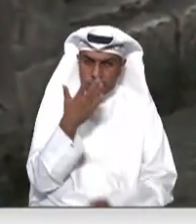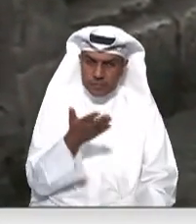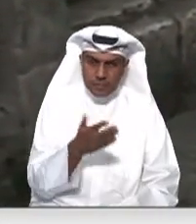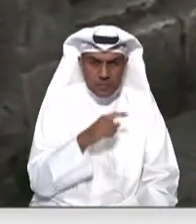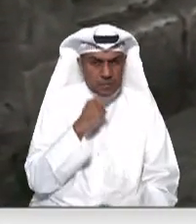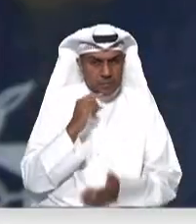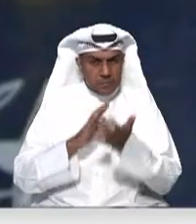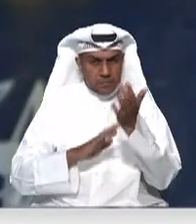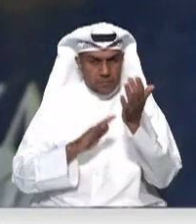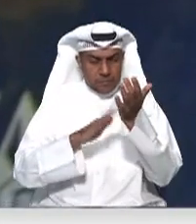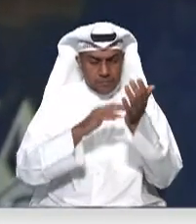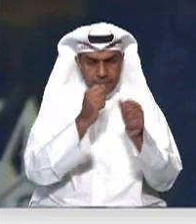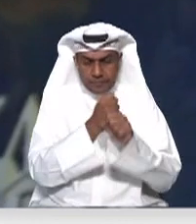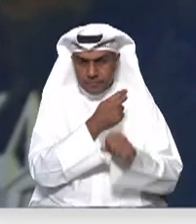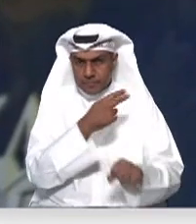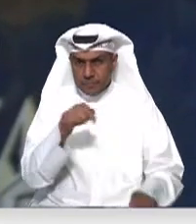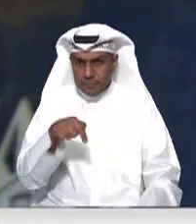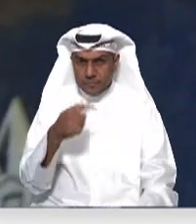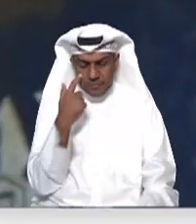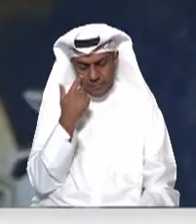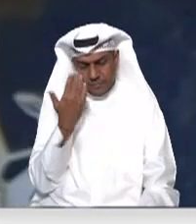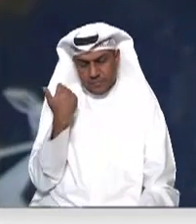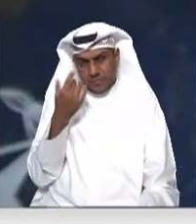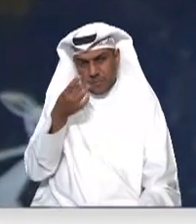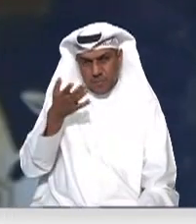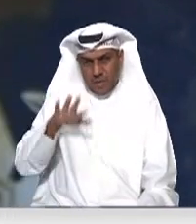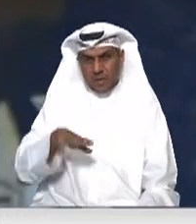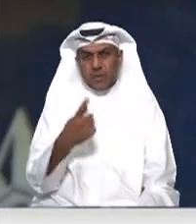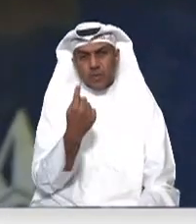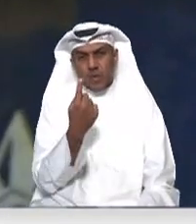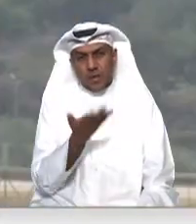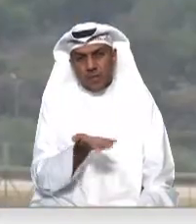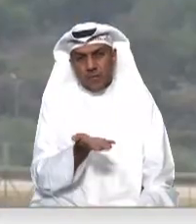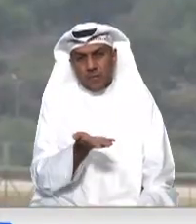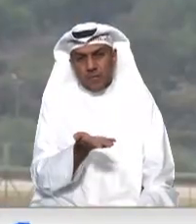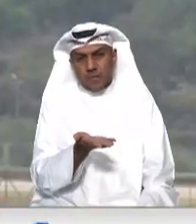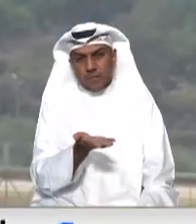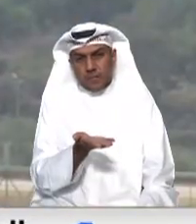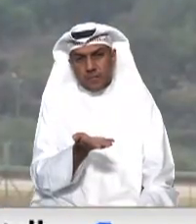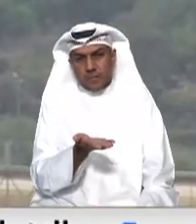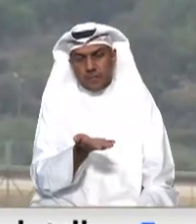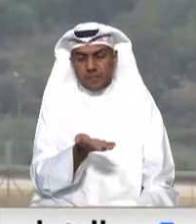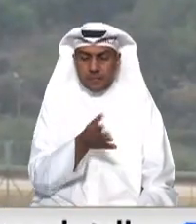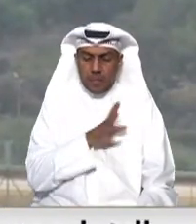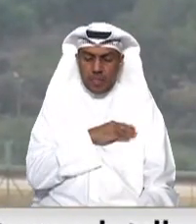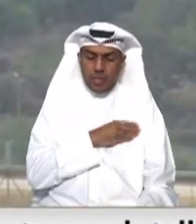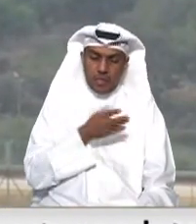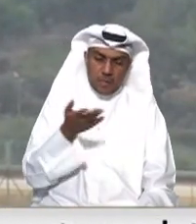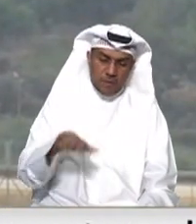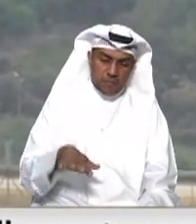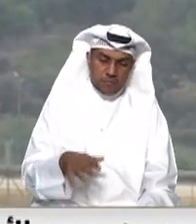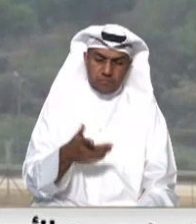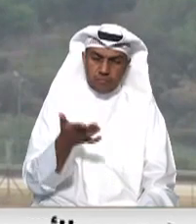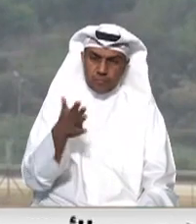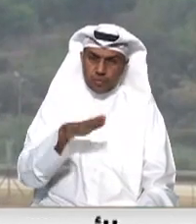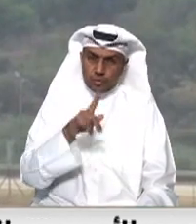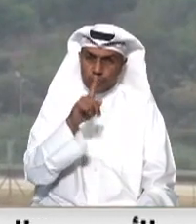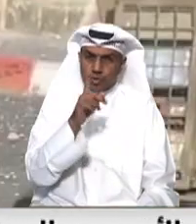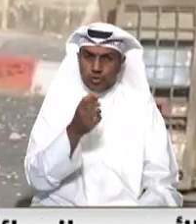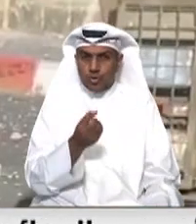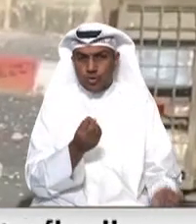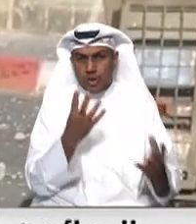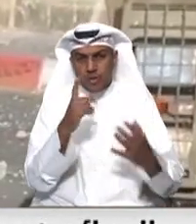حالة خطيرة. وقبل قليل استشهد أيضا شاب فلسطيني في مدينة البيرة إلى